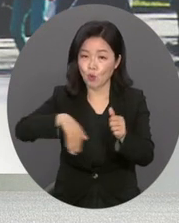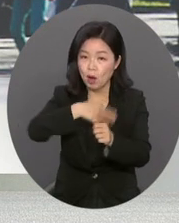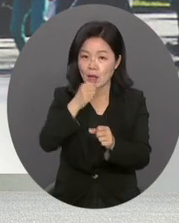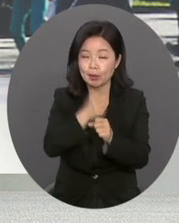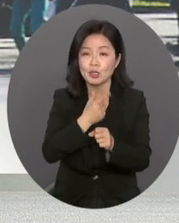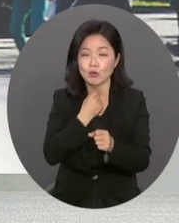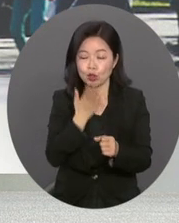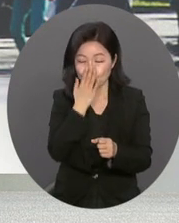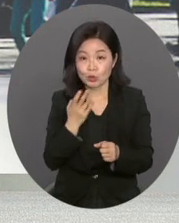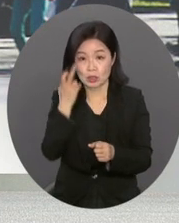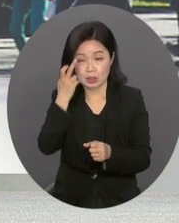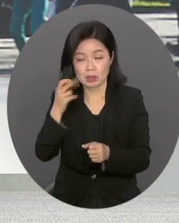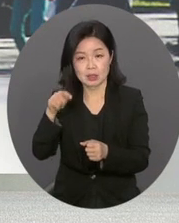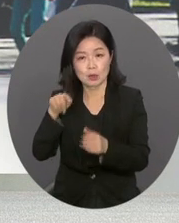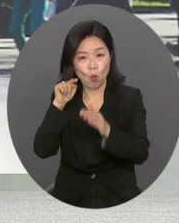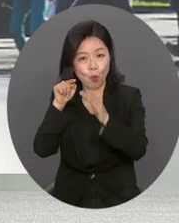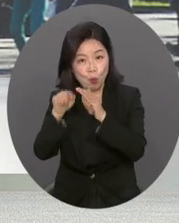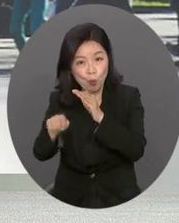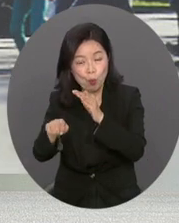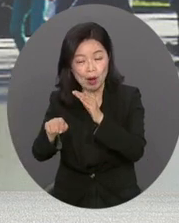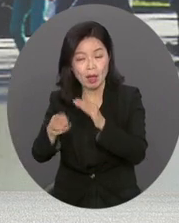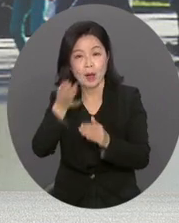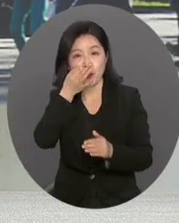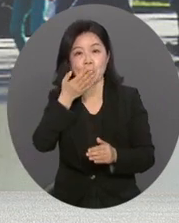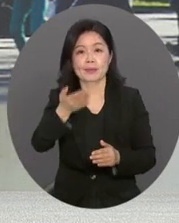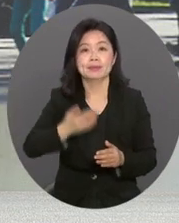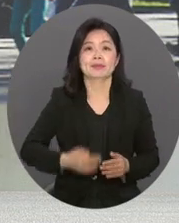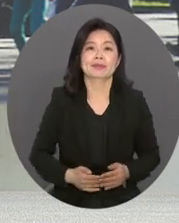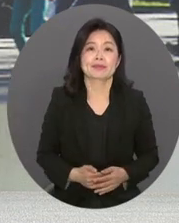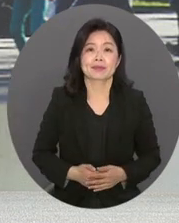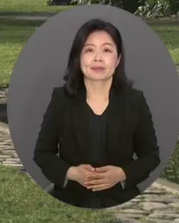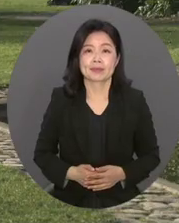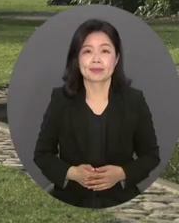있는데 최우식 기자가 프라이부르크 시에 직접 다녀왔습니다.